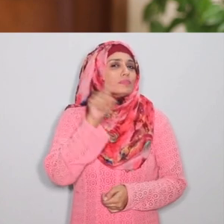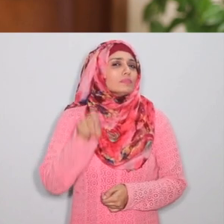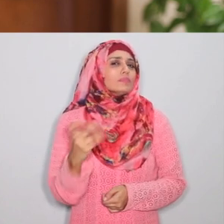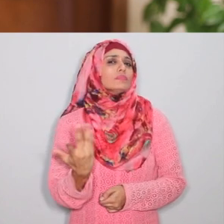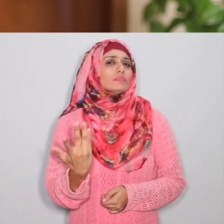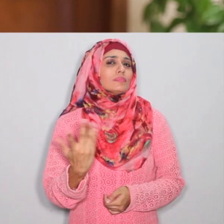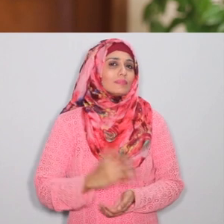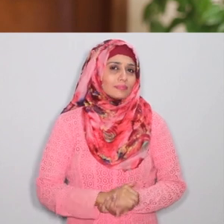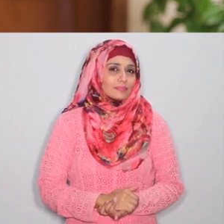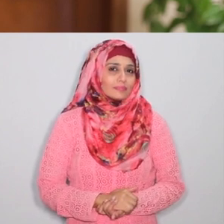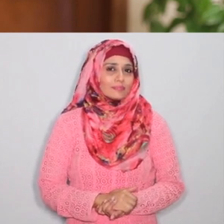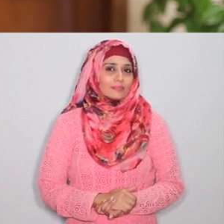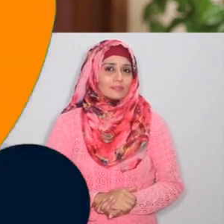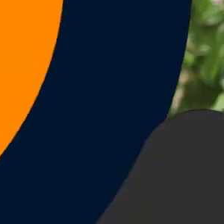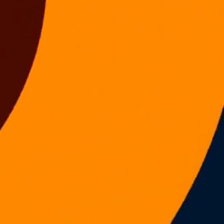है